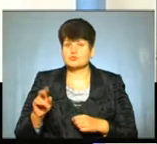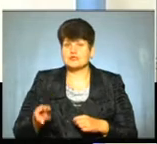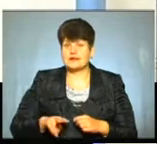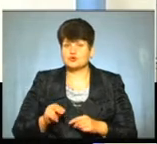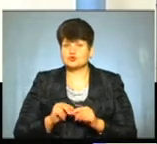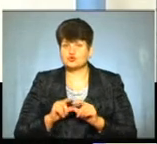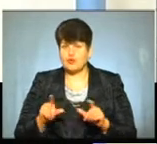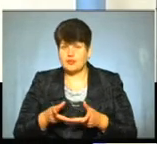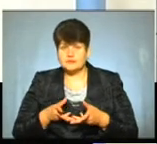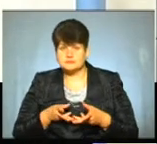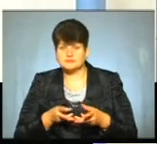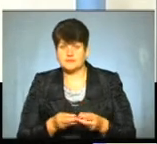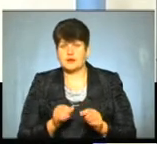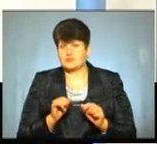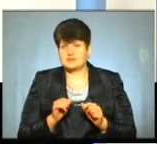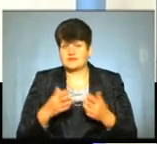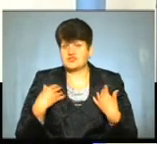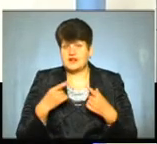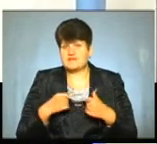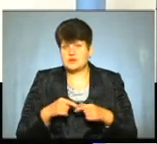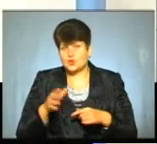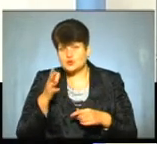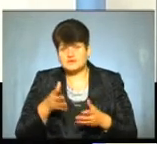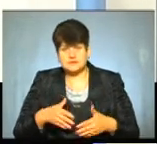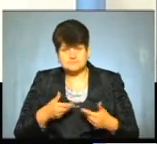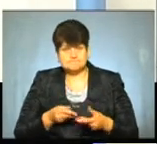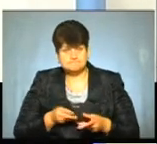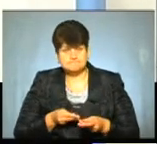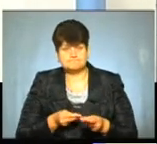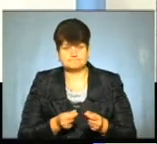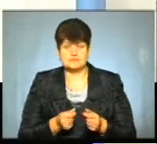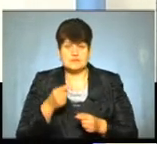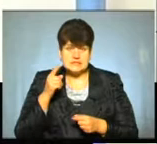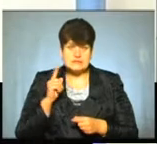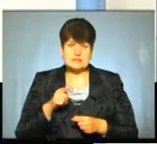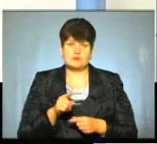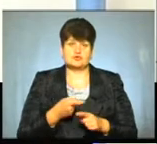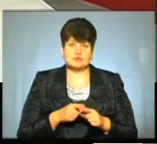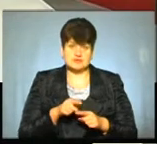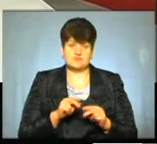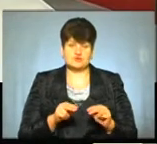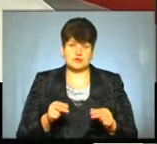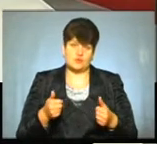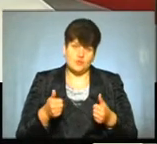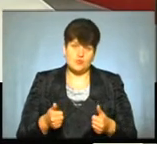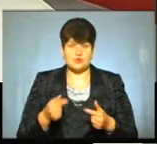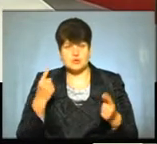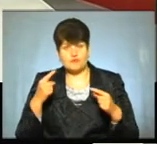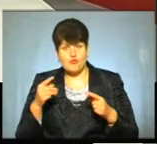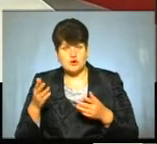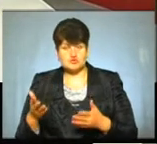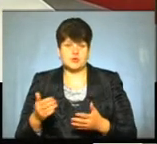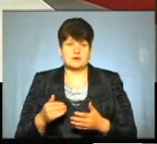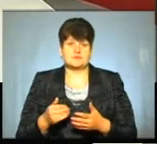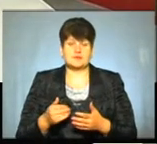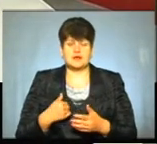школи переконав, можливо, начальник відділу освіти порекомендував, бо знають, що ця вчителька хороша,